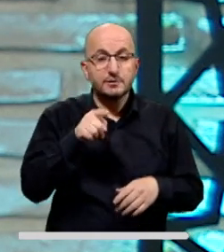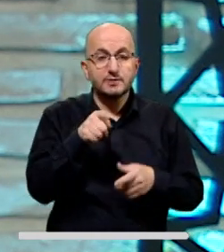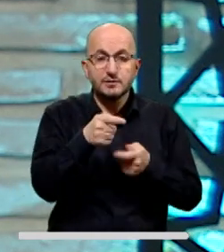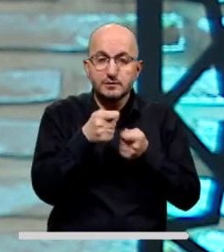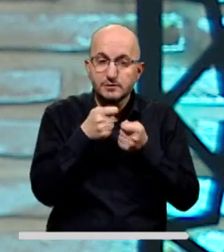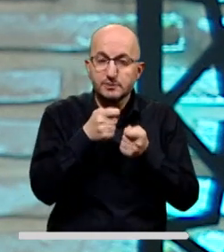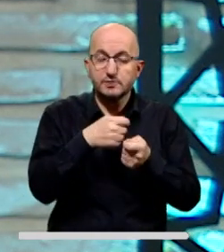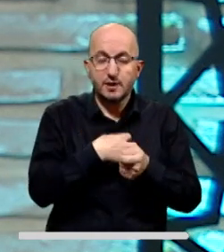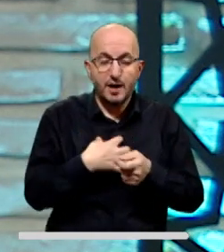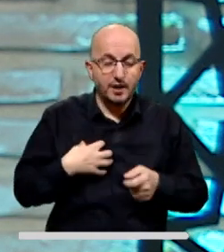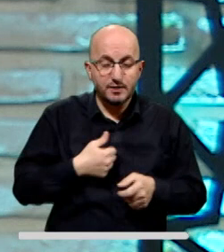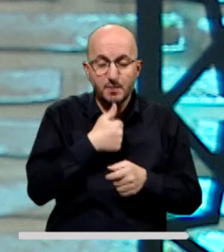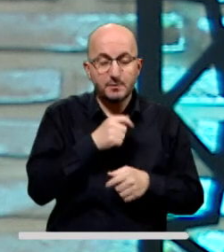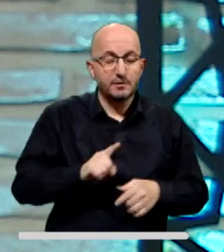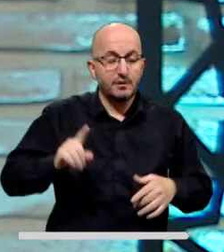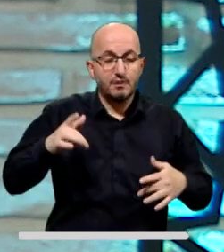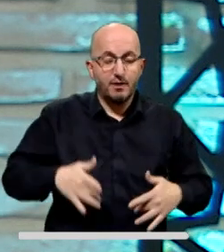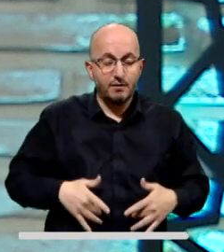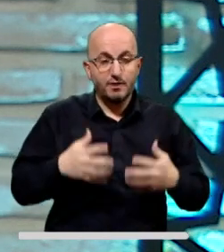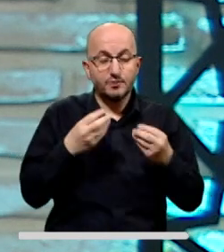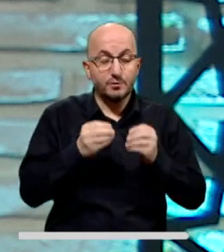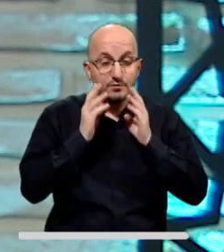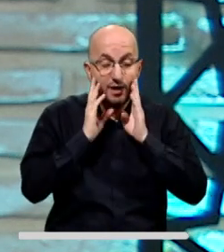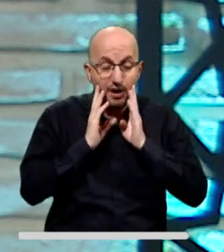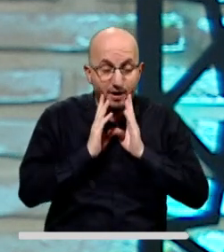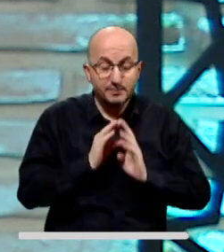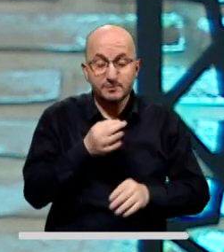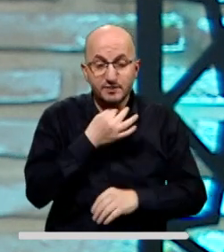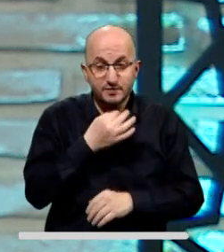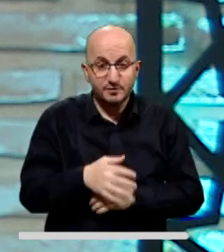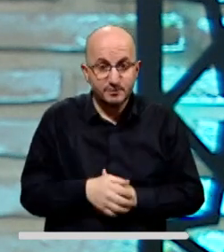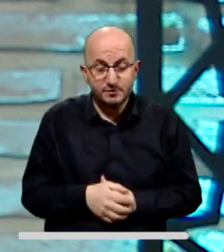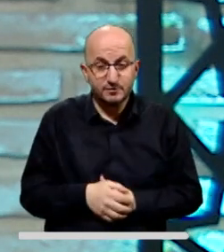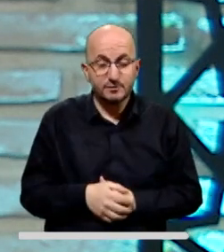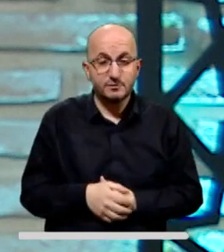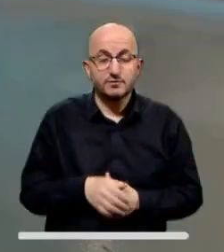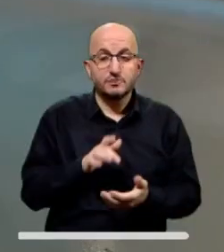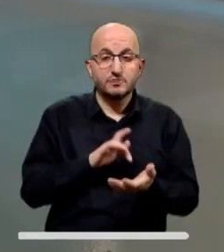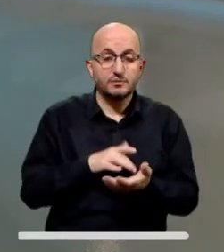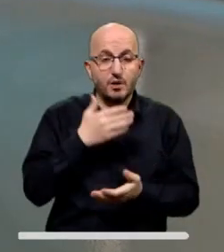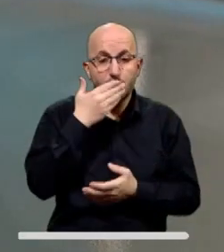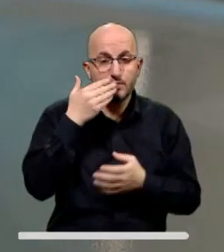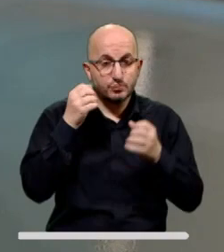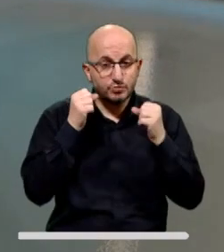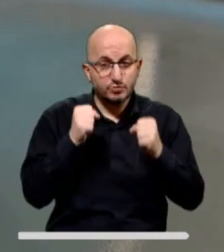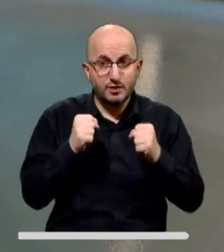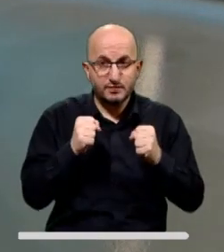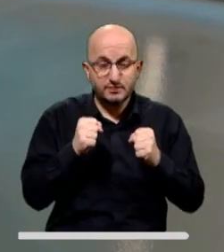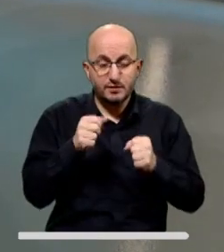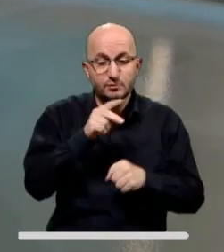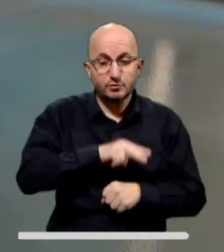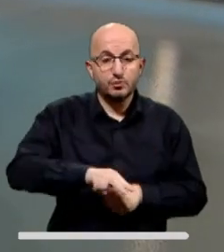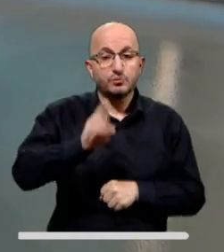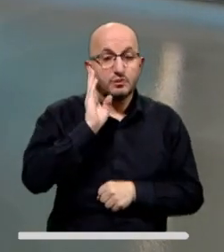anne babadan Allah razı olsun. Estağfurullah. Amin. Teşekkür ederim. Kefalet orucu tutarken sefere